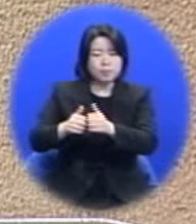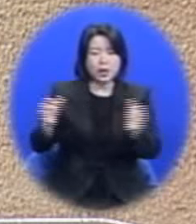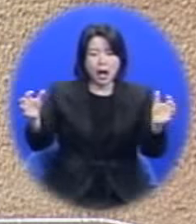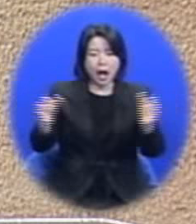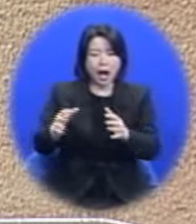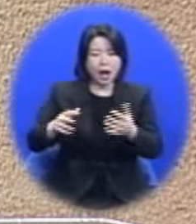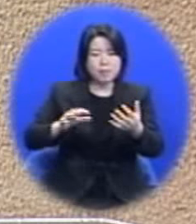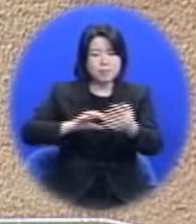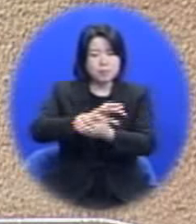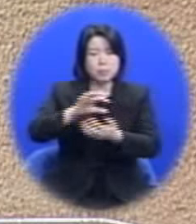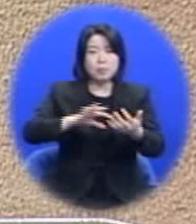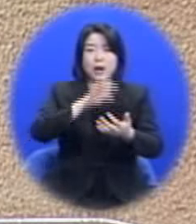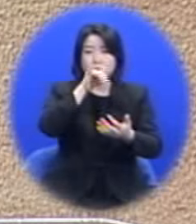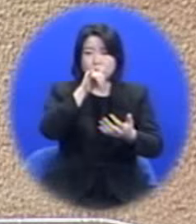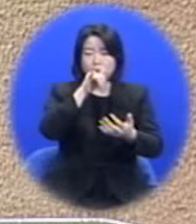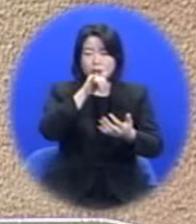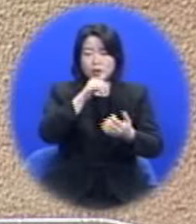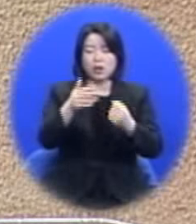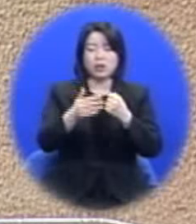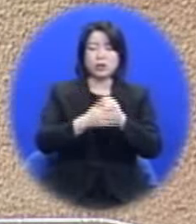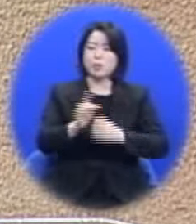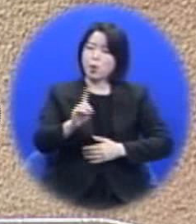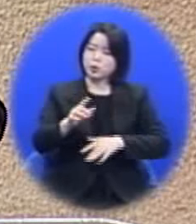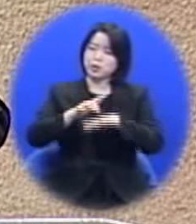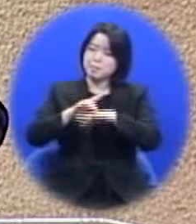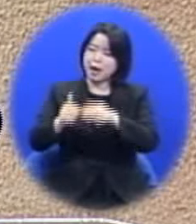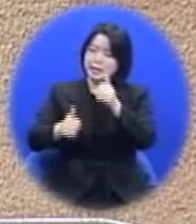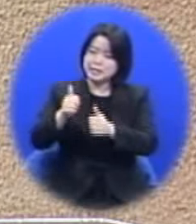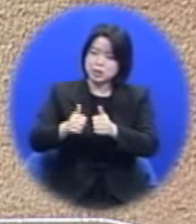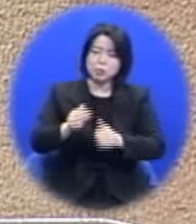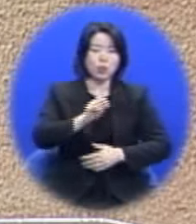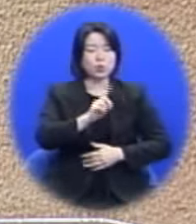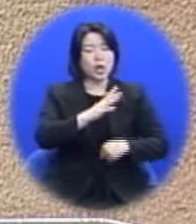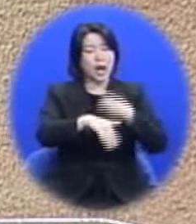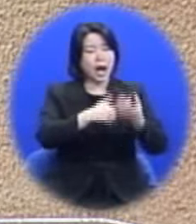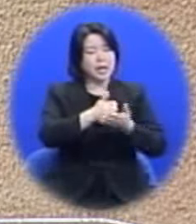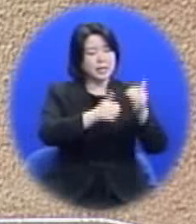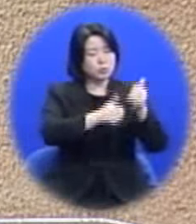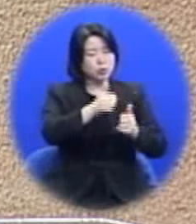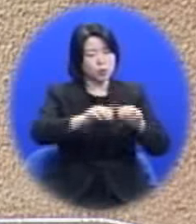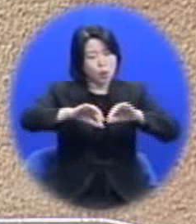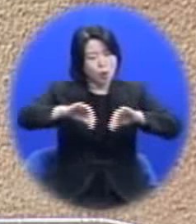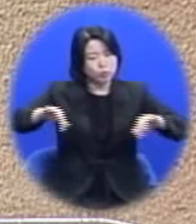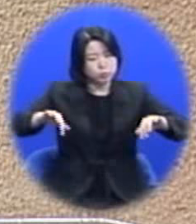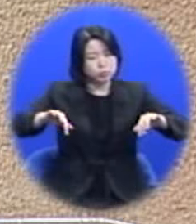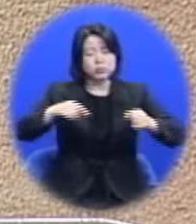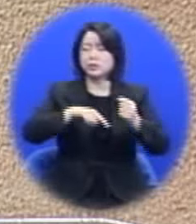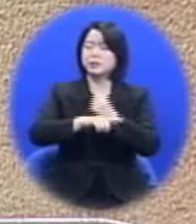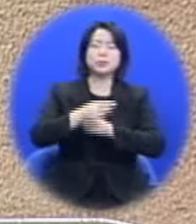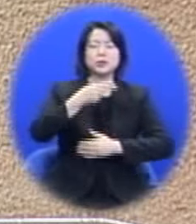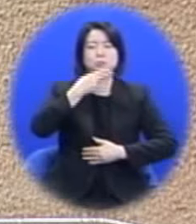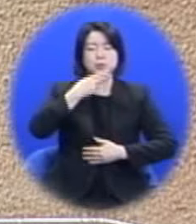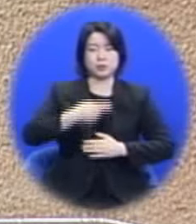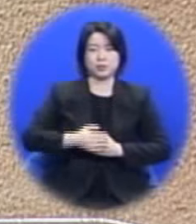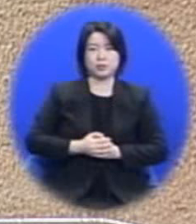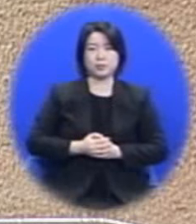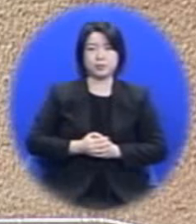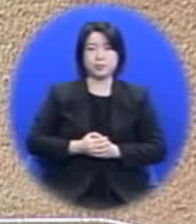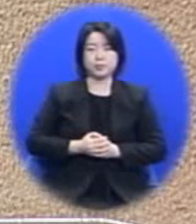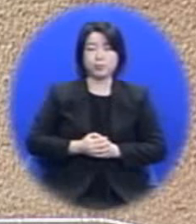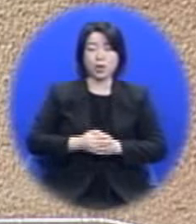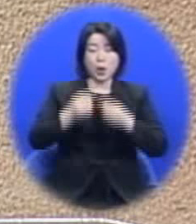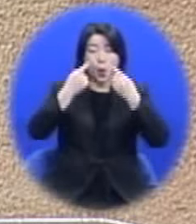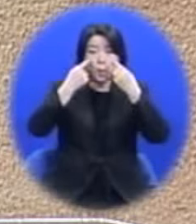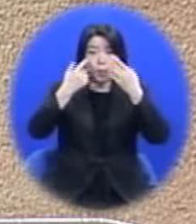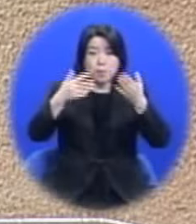그러니까 어떤게 마귀 시험인지 어떤게 하나님의 시험인지 구분하는 것은 사실 의미가 없습니다.